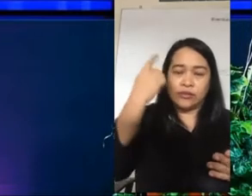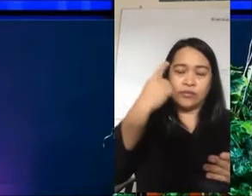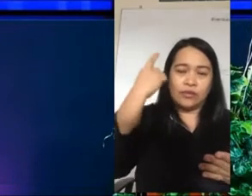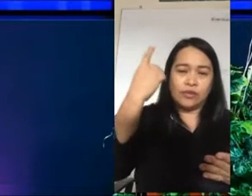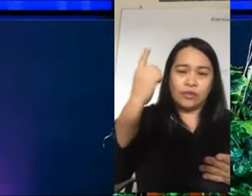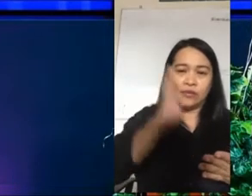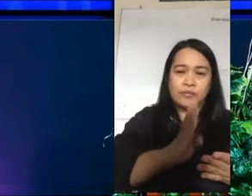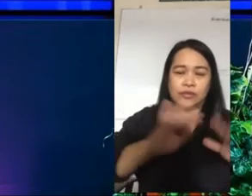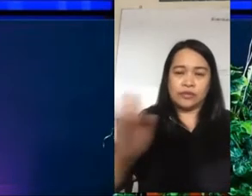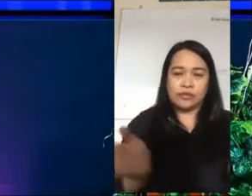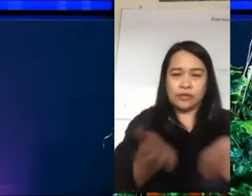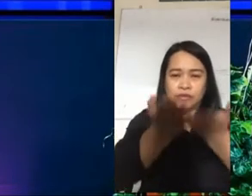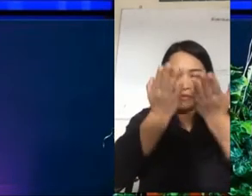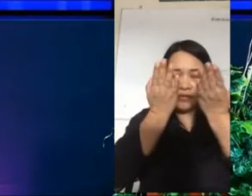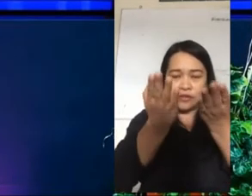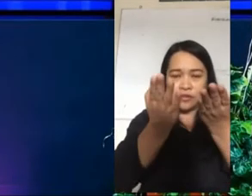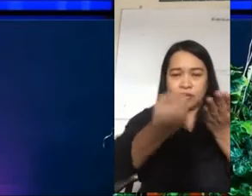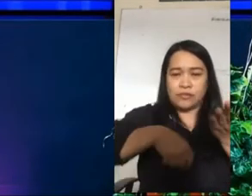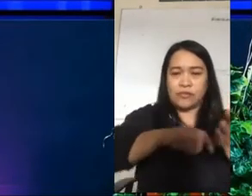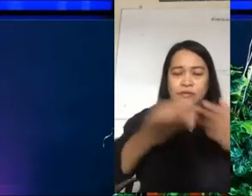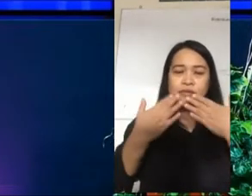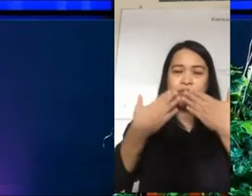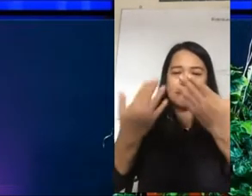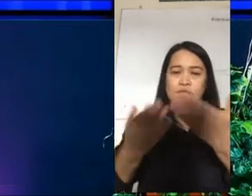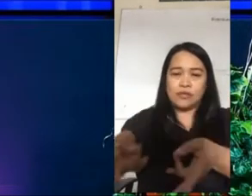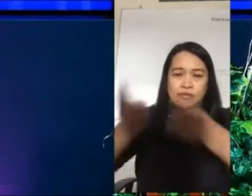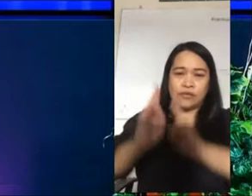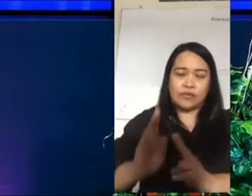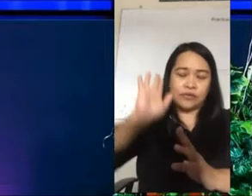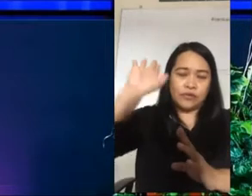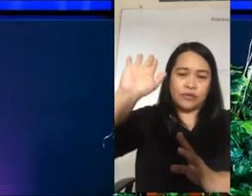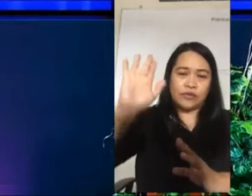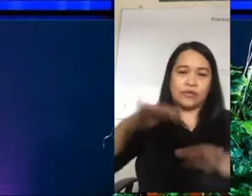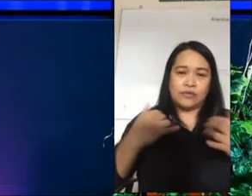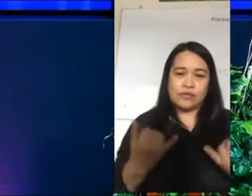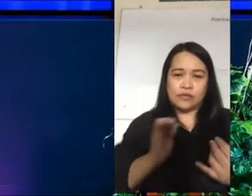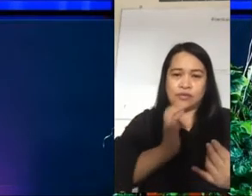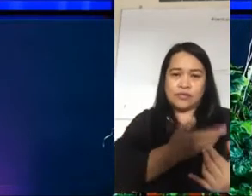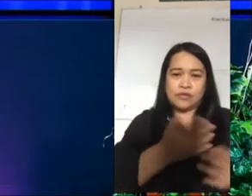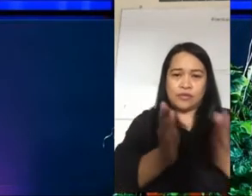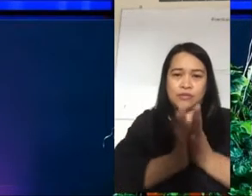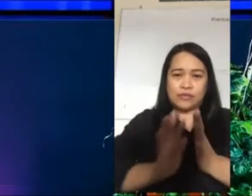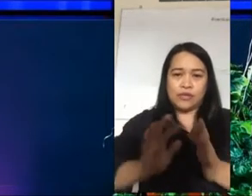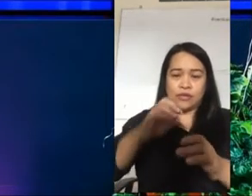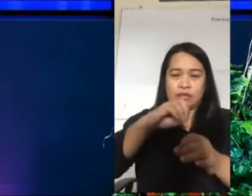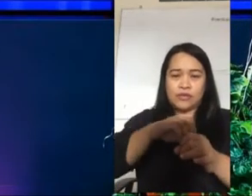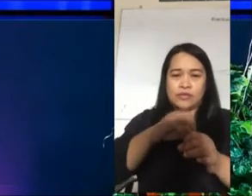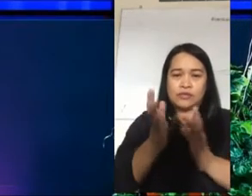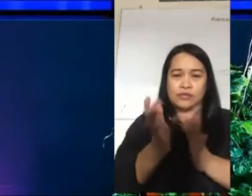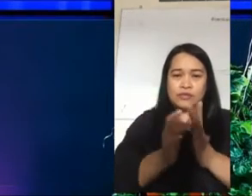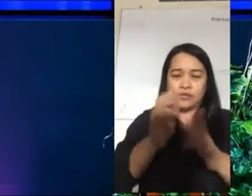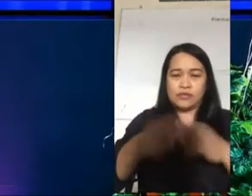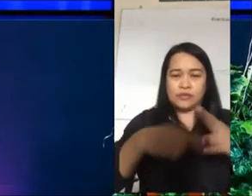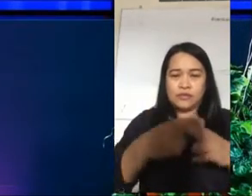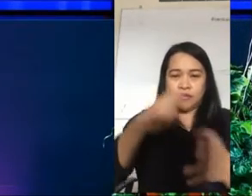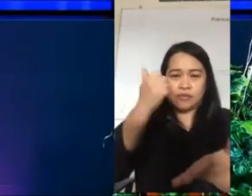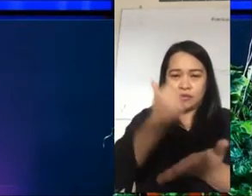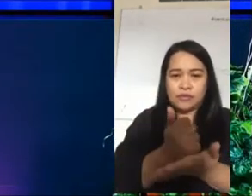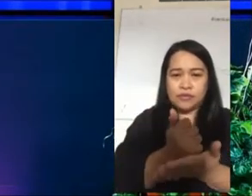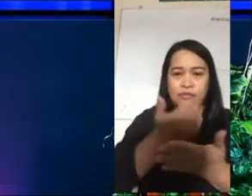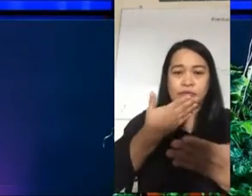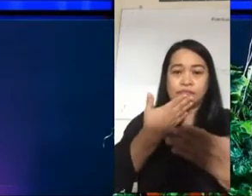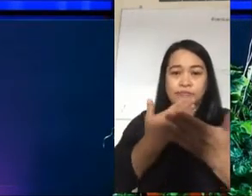We thank you, we honor you, we love you. These are prayers in Jesus' name. Amen and amen. Magandang gabi po sa inyong